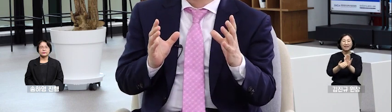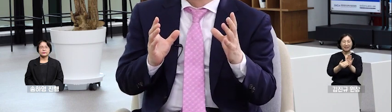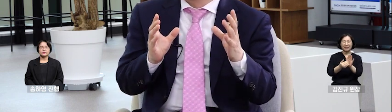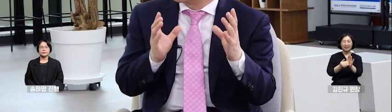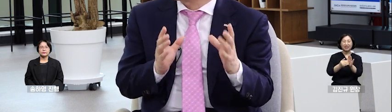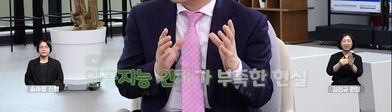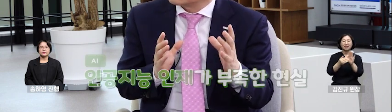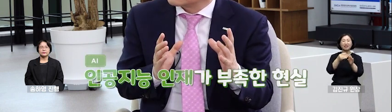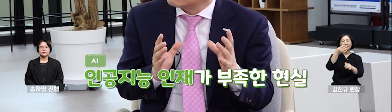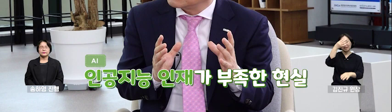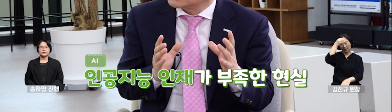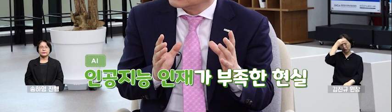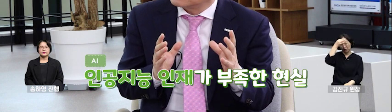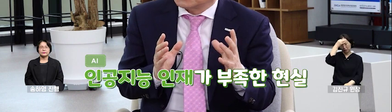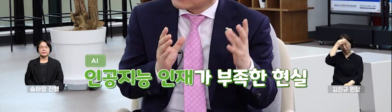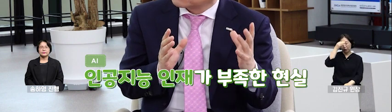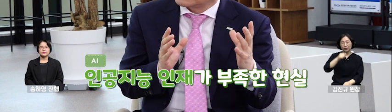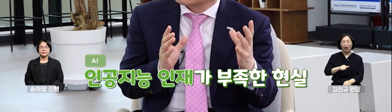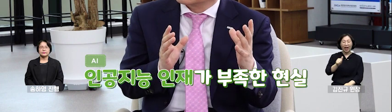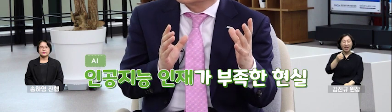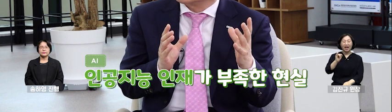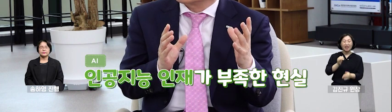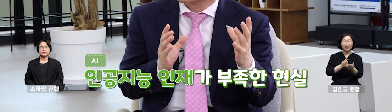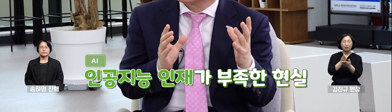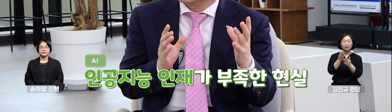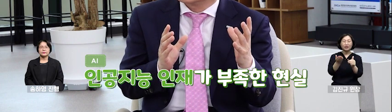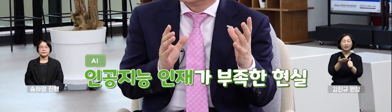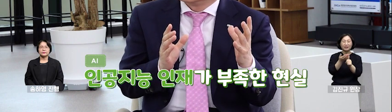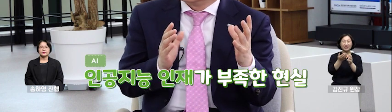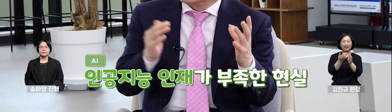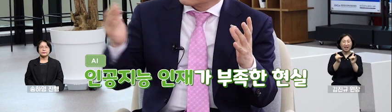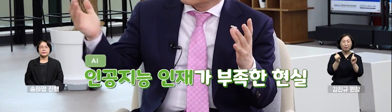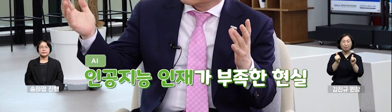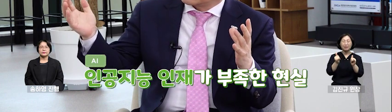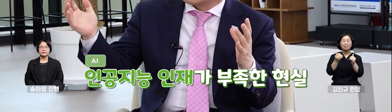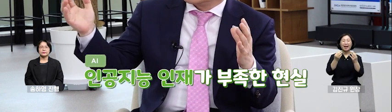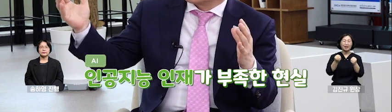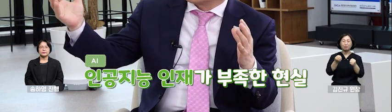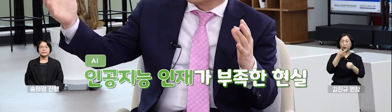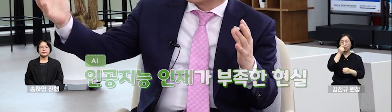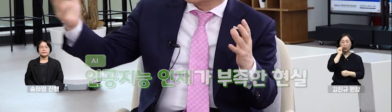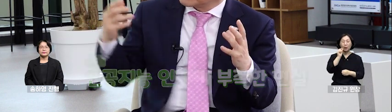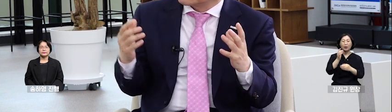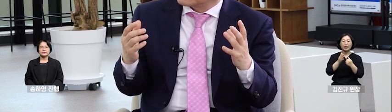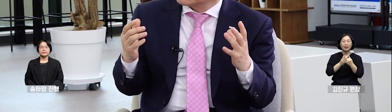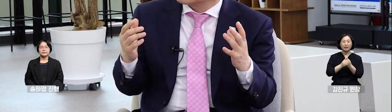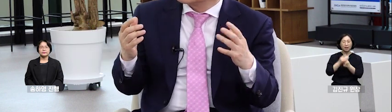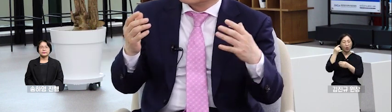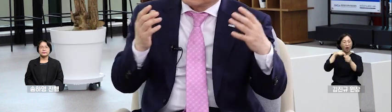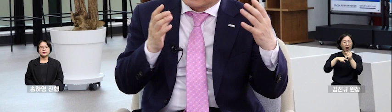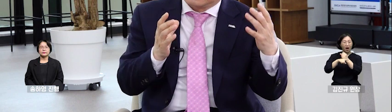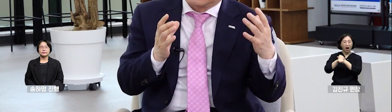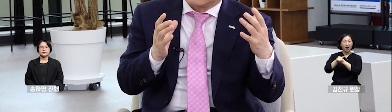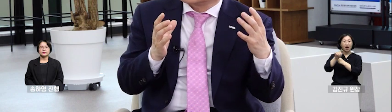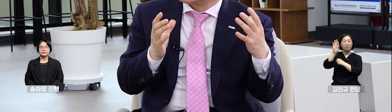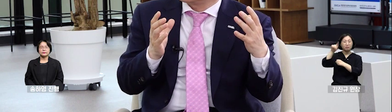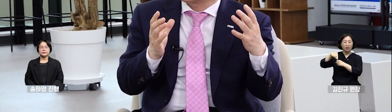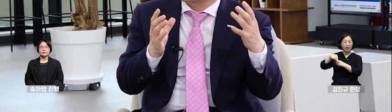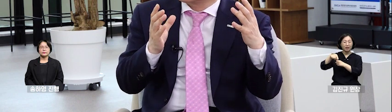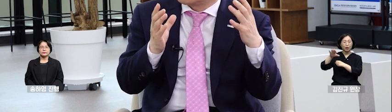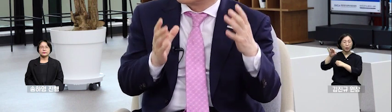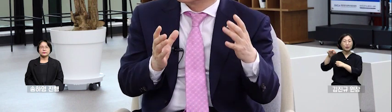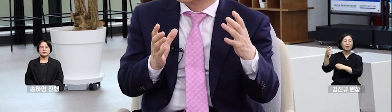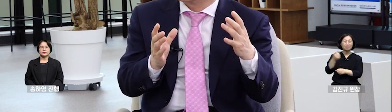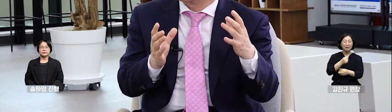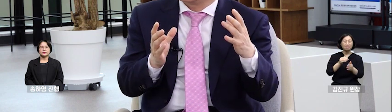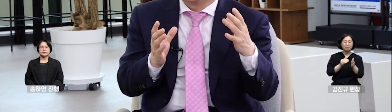인쇄가 많이 부족한 그런 상황입니다 대전 도 마찬가지구요 그래 소리가 아 이제 과 기존 통 부 에서 구피 사업의 따서 일에 ict 이놈